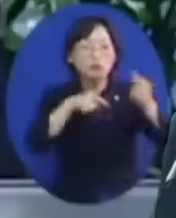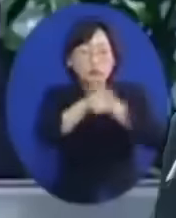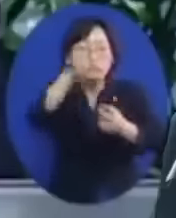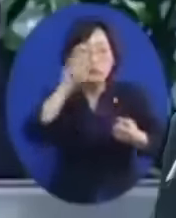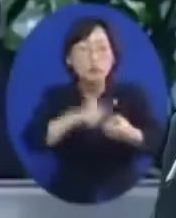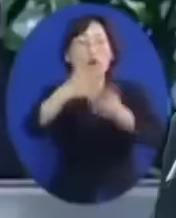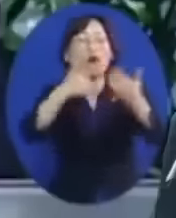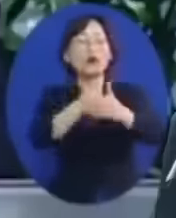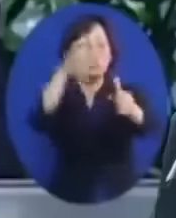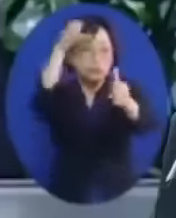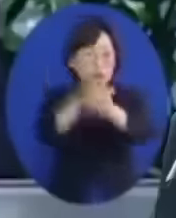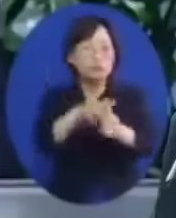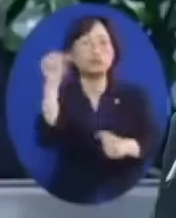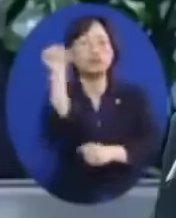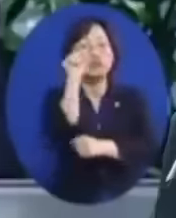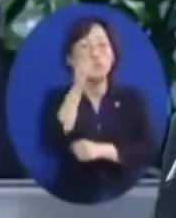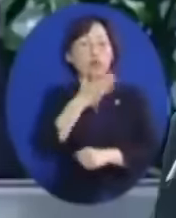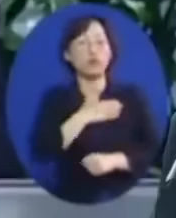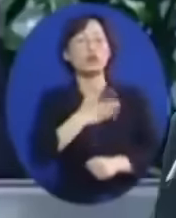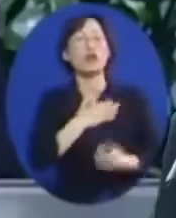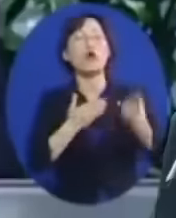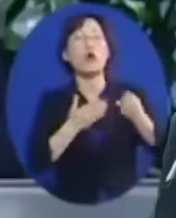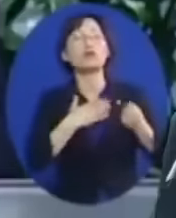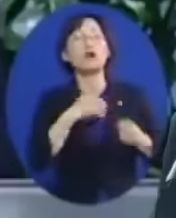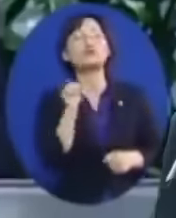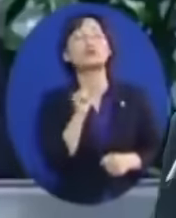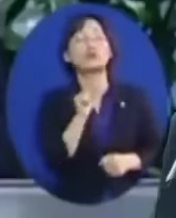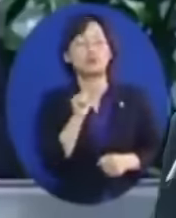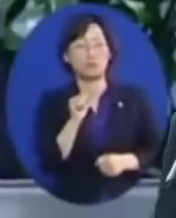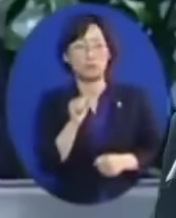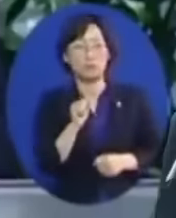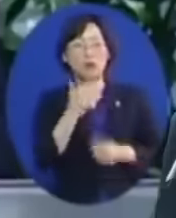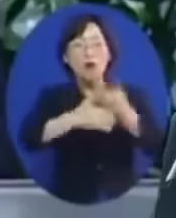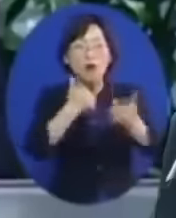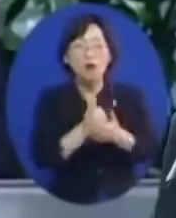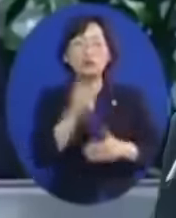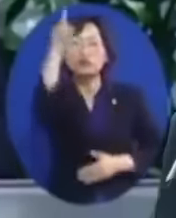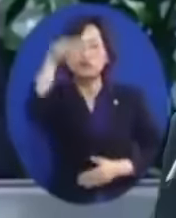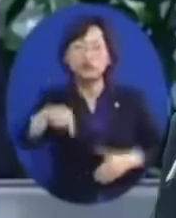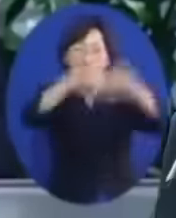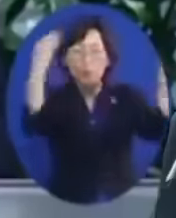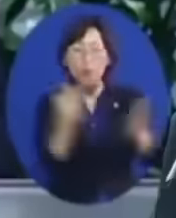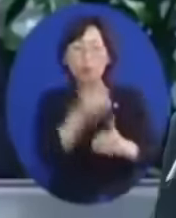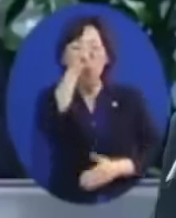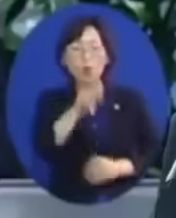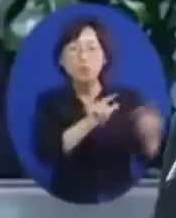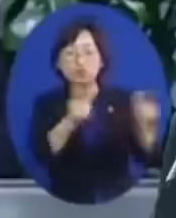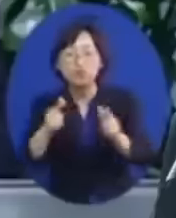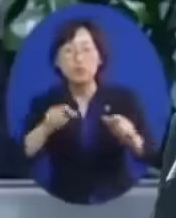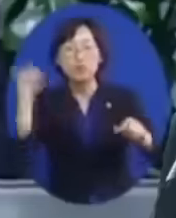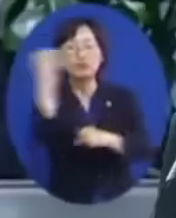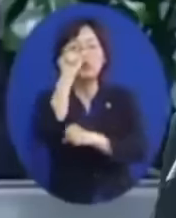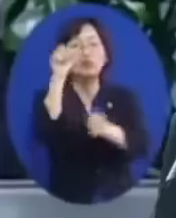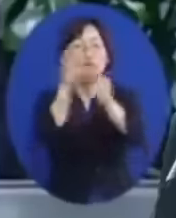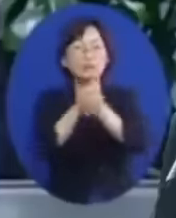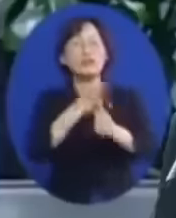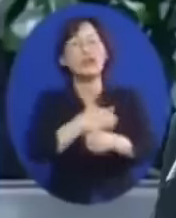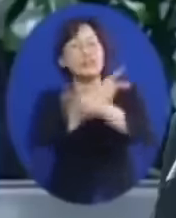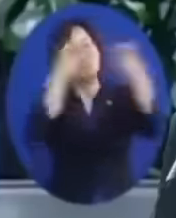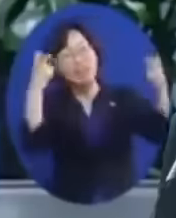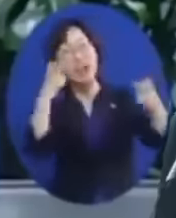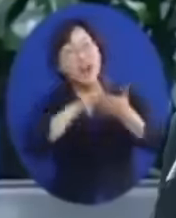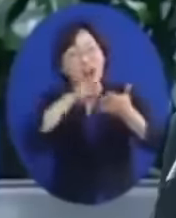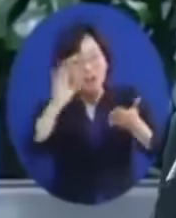하나님이 운전하시고 내 것은 내가 운전할 것인데 하나님이 우주와 만물을 운전해 주시옵소서. 나는 잠이나